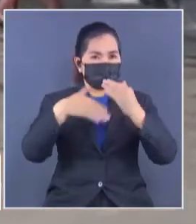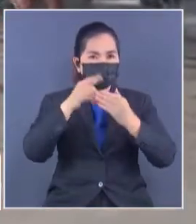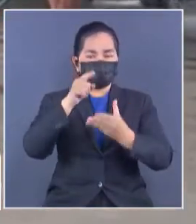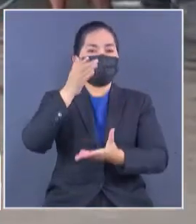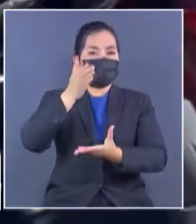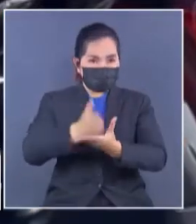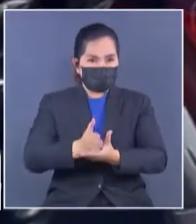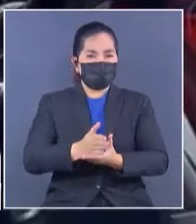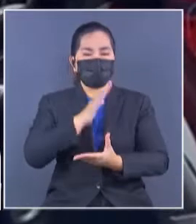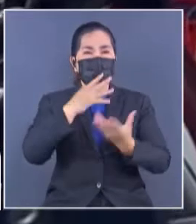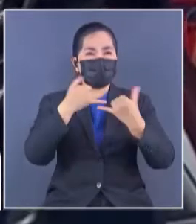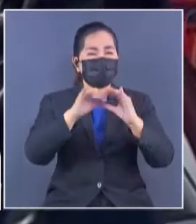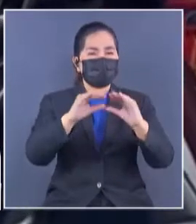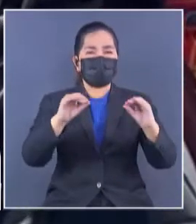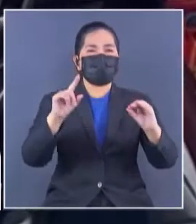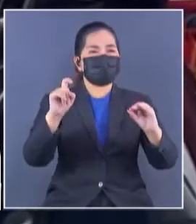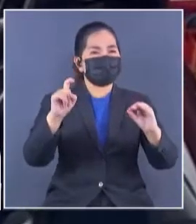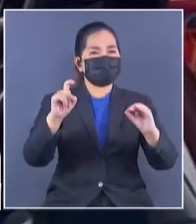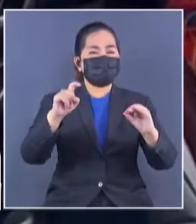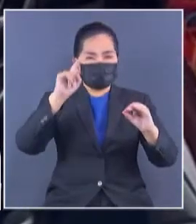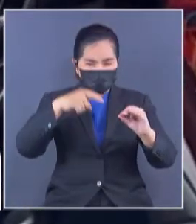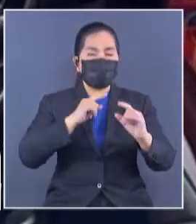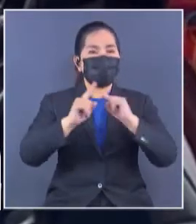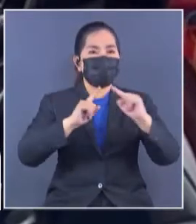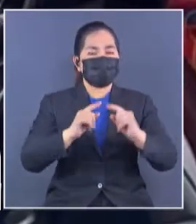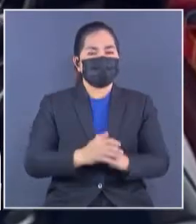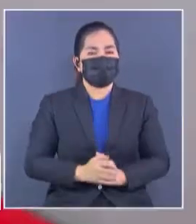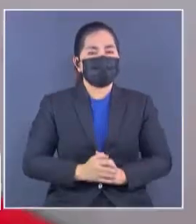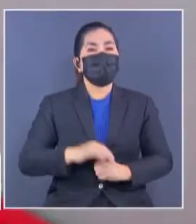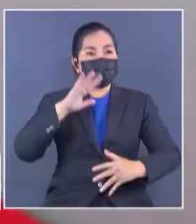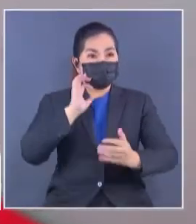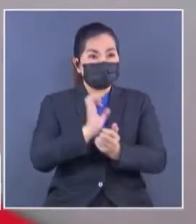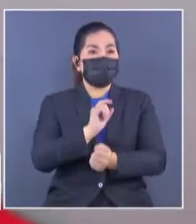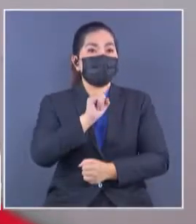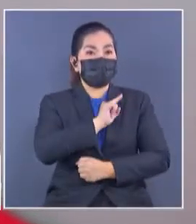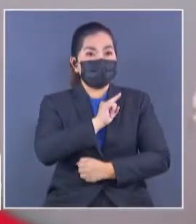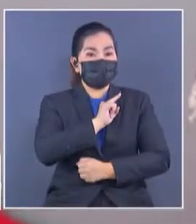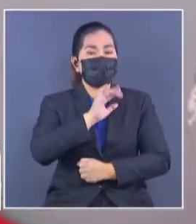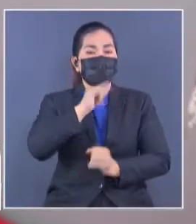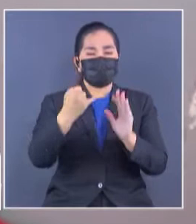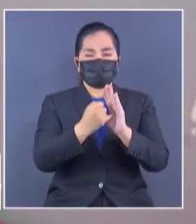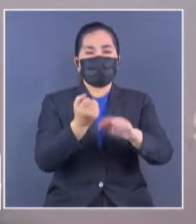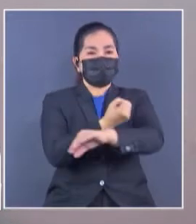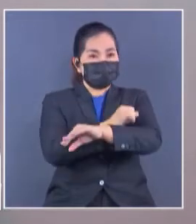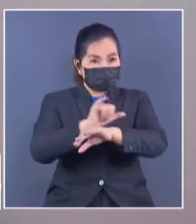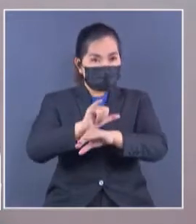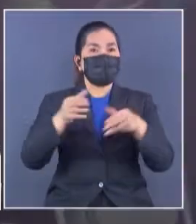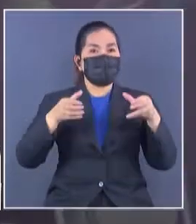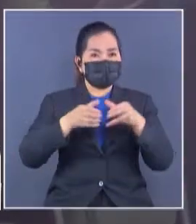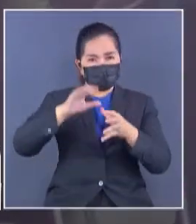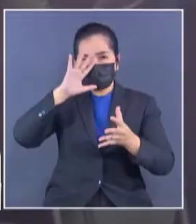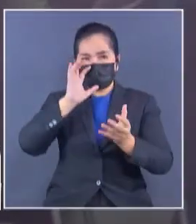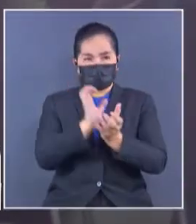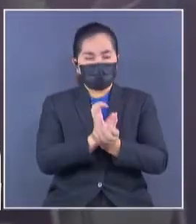ค่ะปล่อยไว้แบบนี้ไม่ได้นะคะทางรองผู้บังคับการตำรวจภูธรจังหวัดพระนครศรีอยุธยาได้นำกำลังเจ้าหน้า